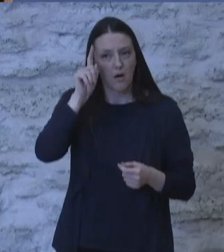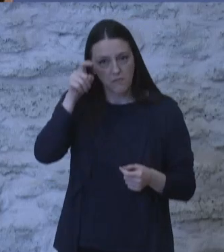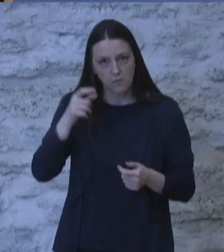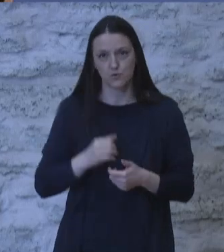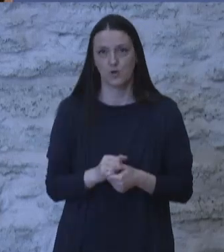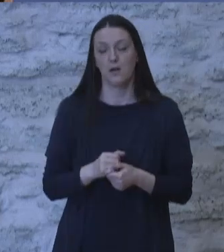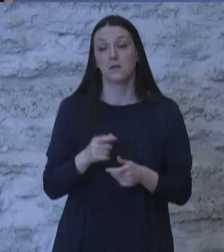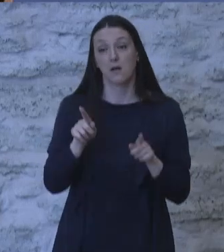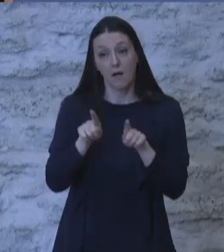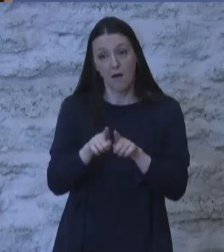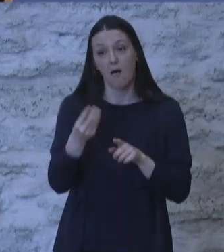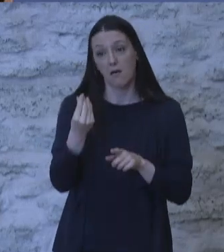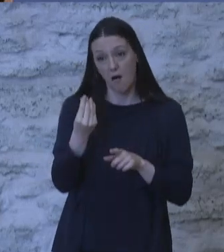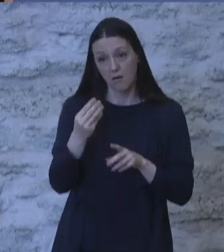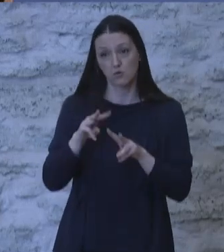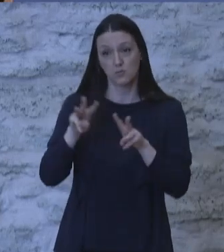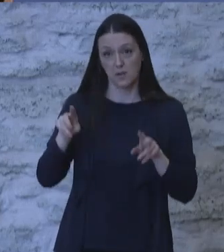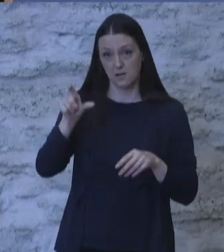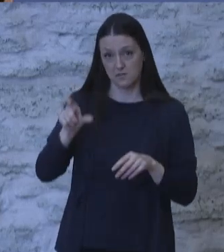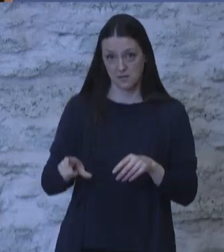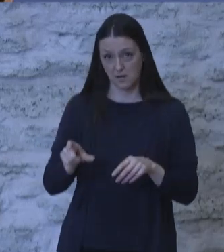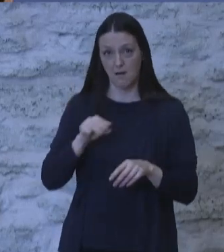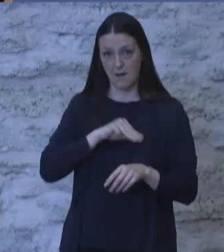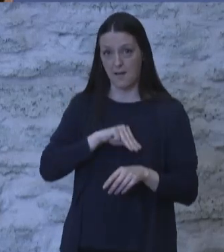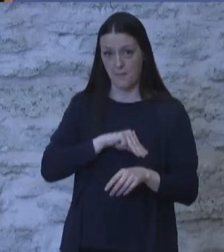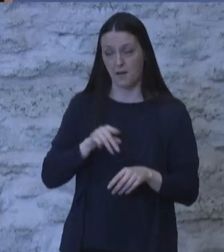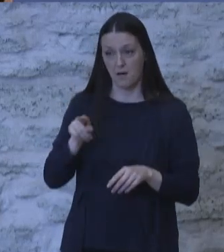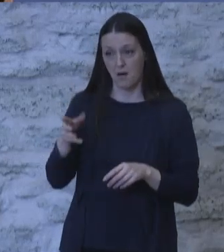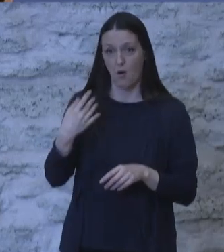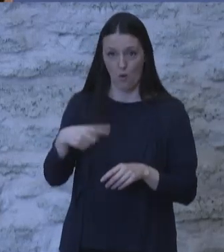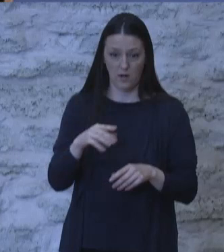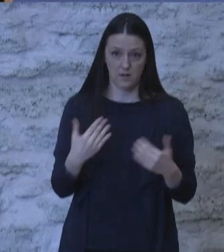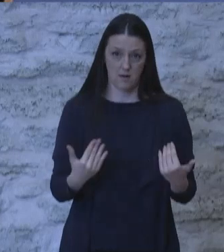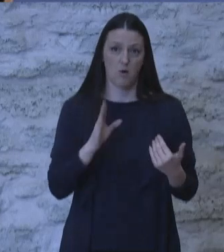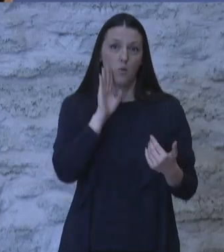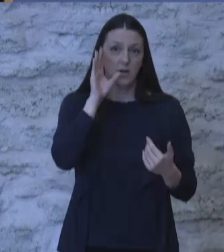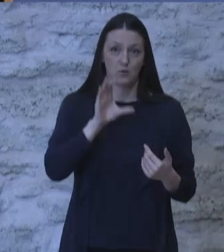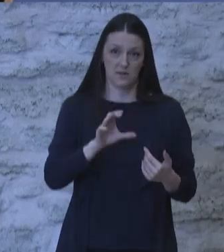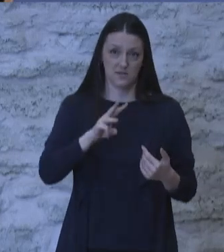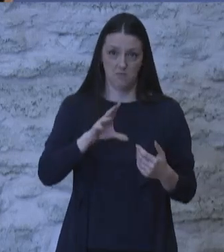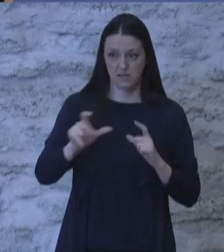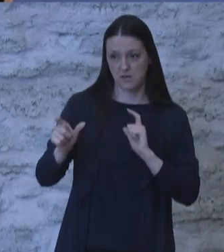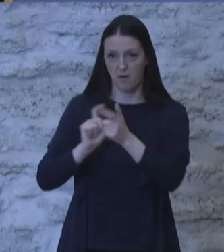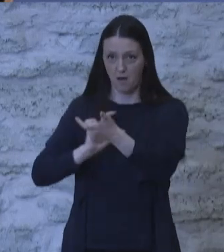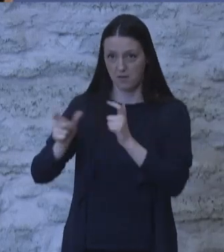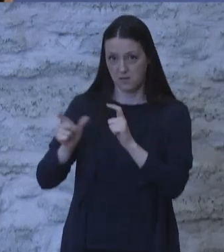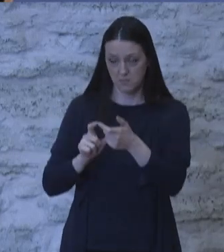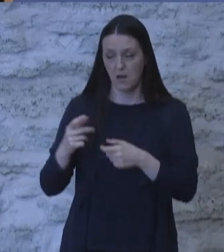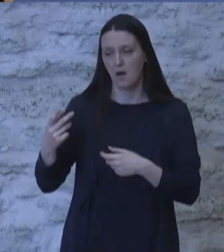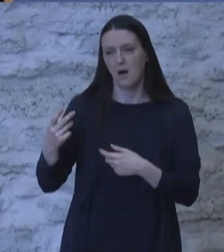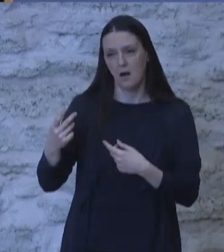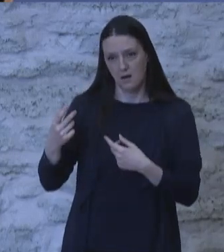ka raandusministriga oli meil siin sõnumite vahetus täna omikul. Mõlemad oleme, tema oli vist pea,